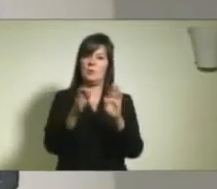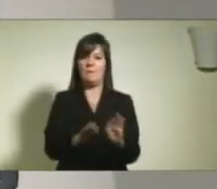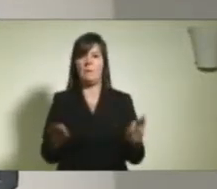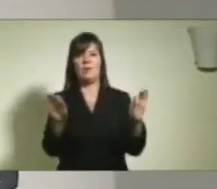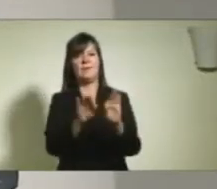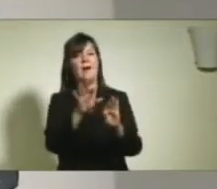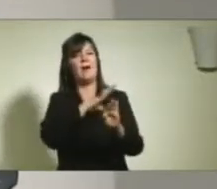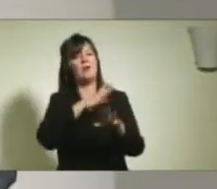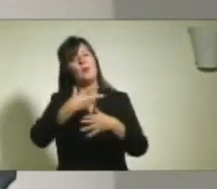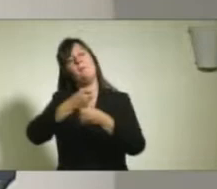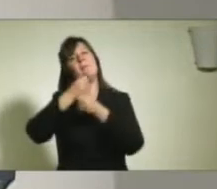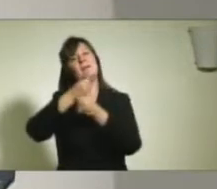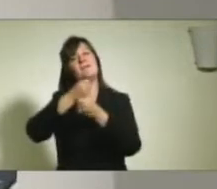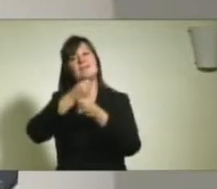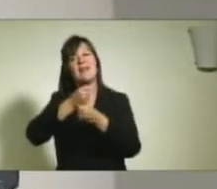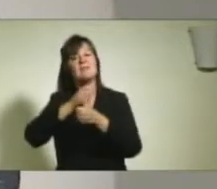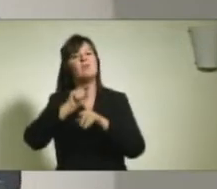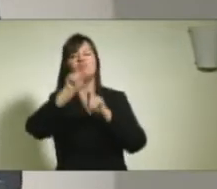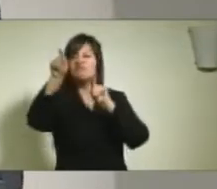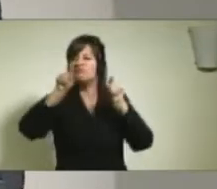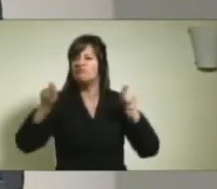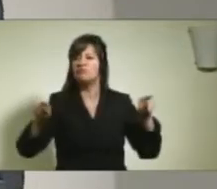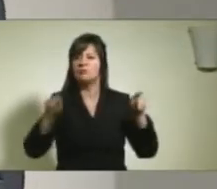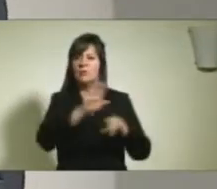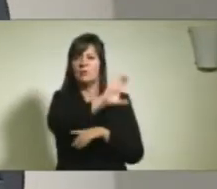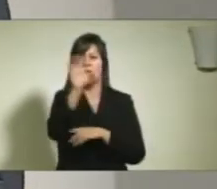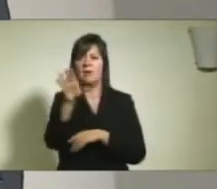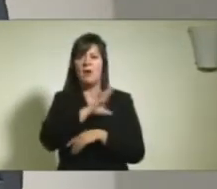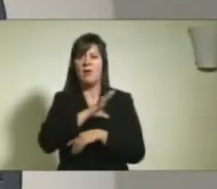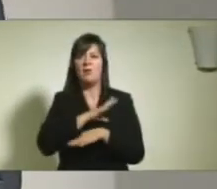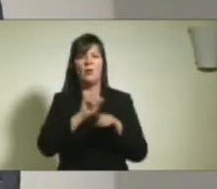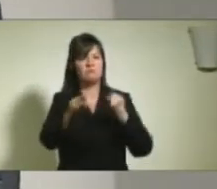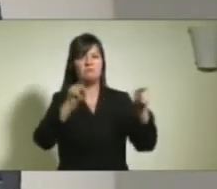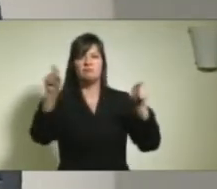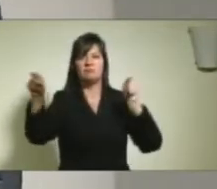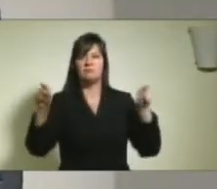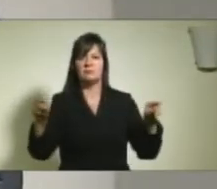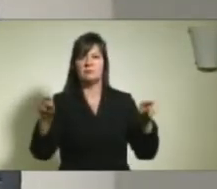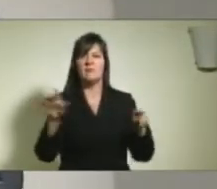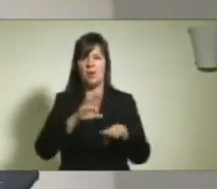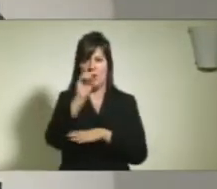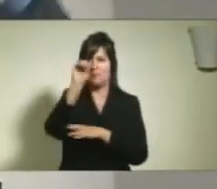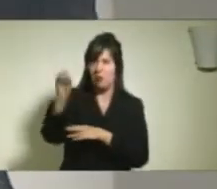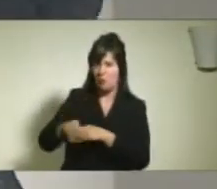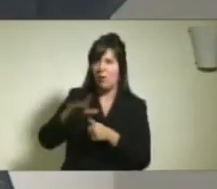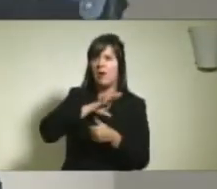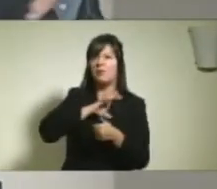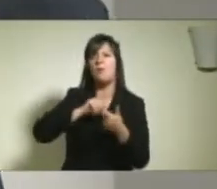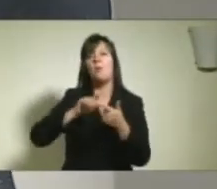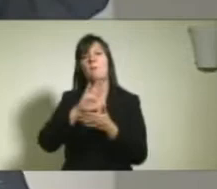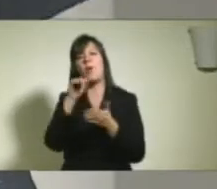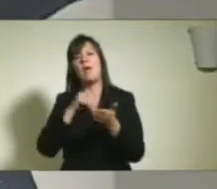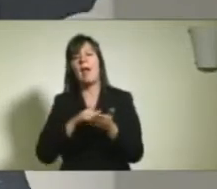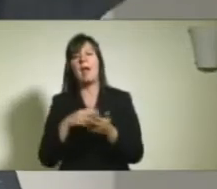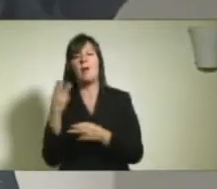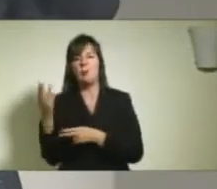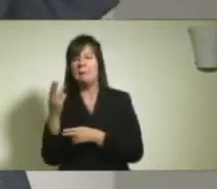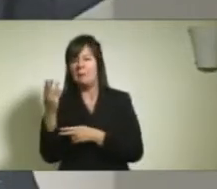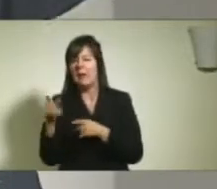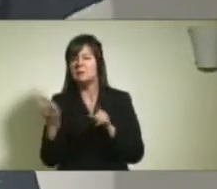a des manifestations qui s'organisent partout au pays. Il y en a une à Ottawa, une à Montréal, sûrement à Winnipeg,